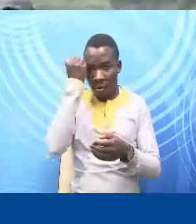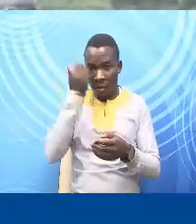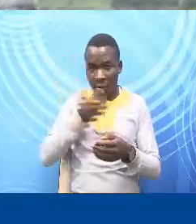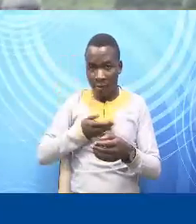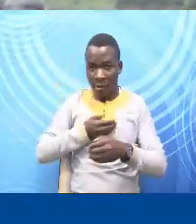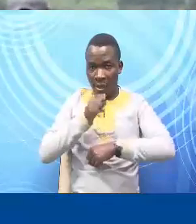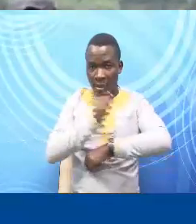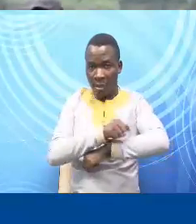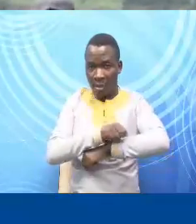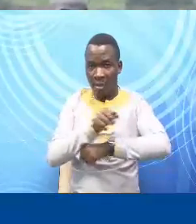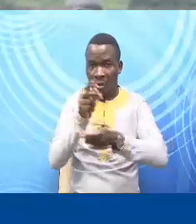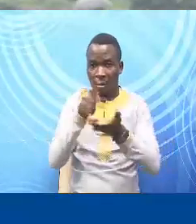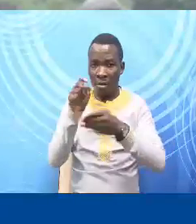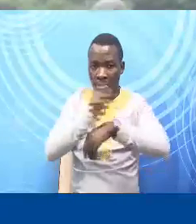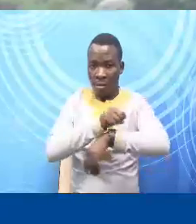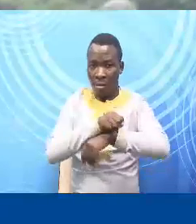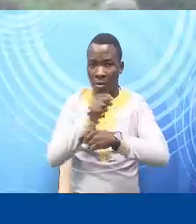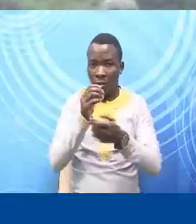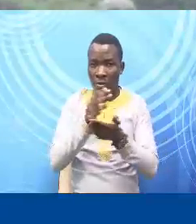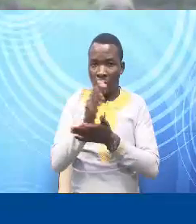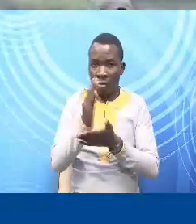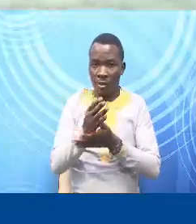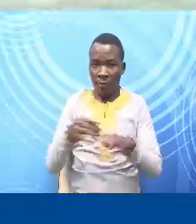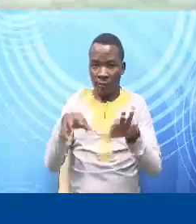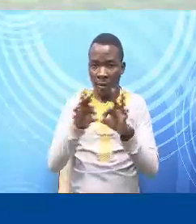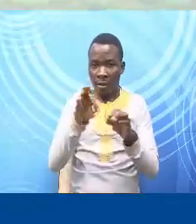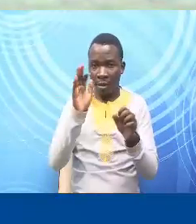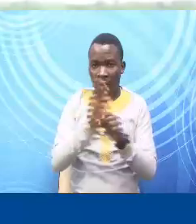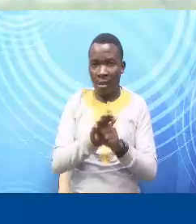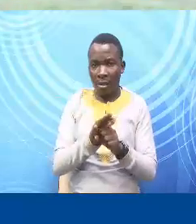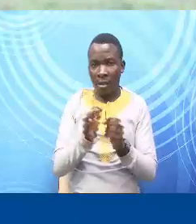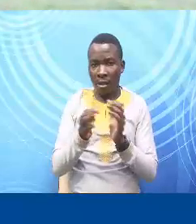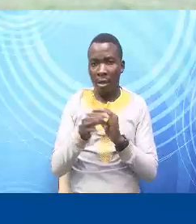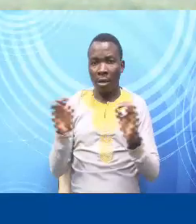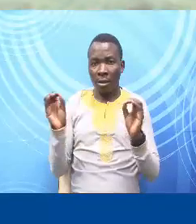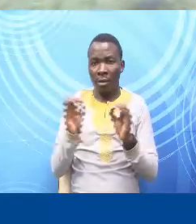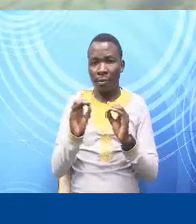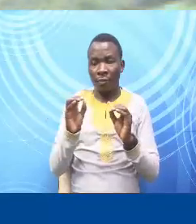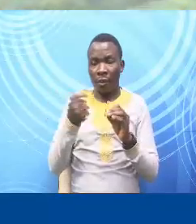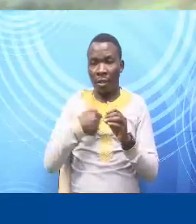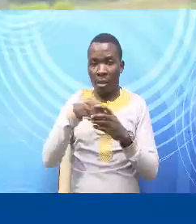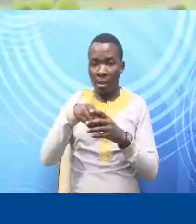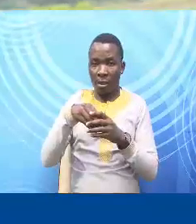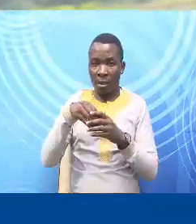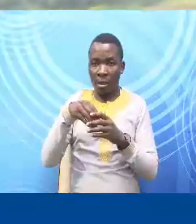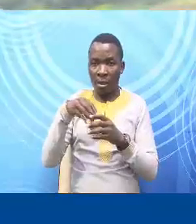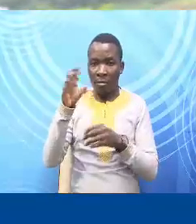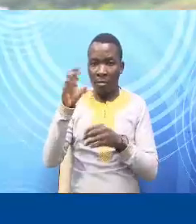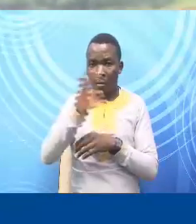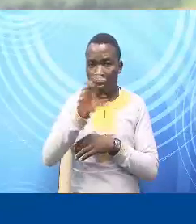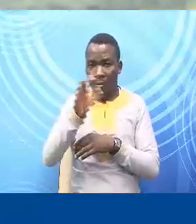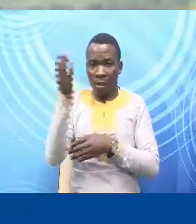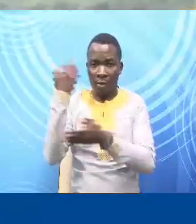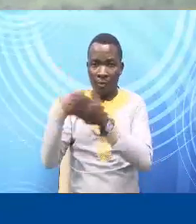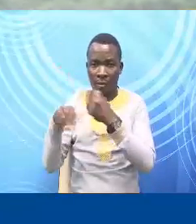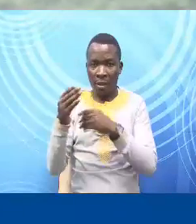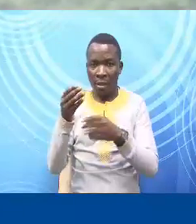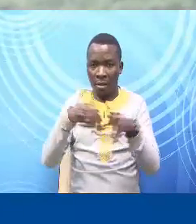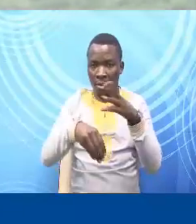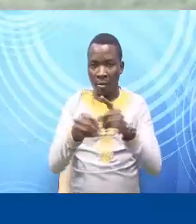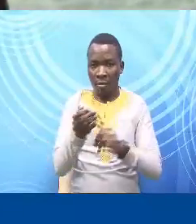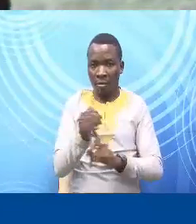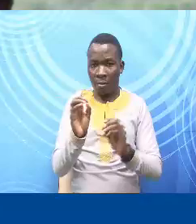icyo tubamarira. Ni ukuri kera birabitumariye cyane, nta kibazo. Mbere tutarajya muri koperative nta musaruro twabonaga kuko